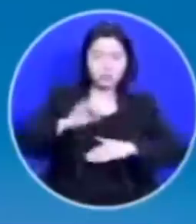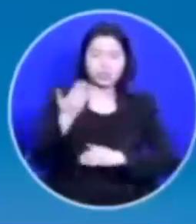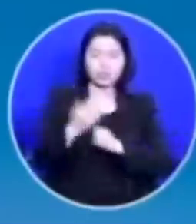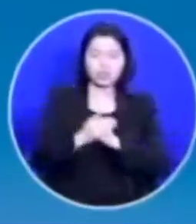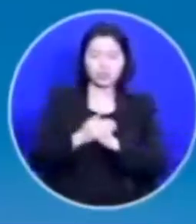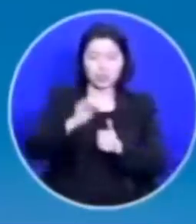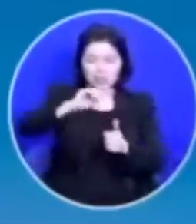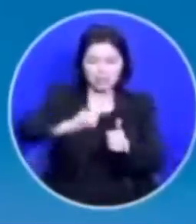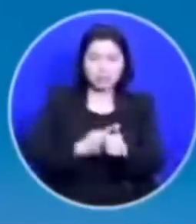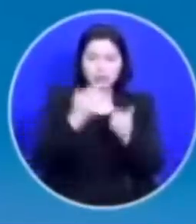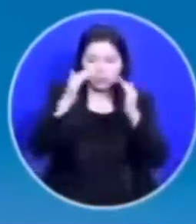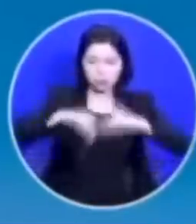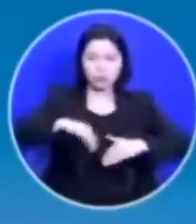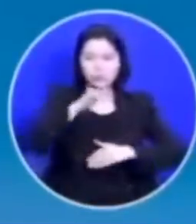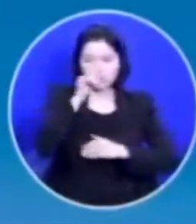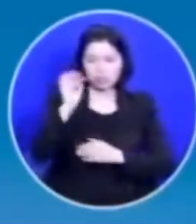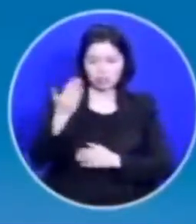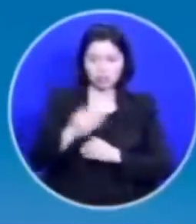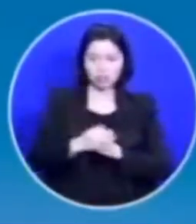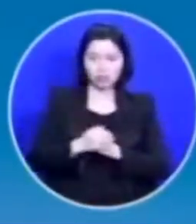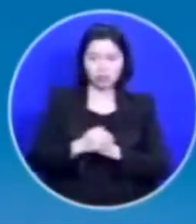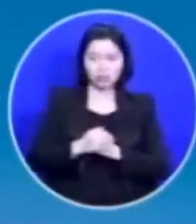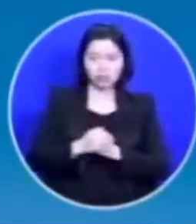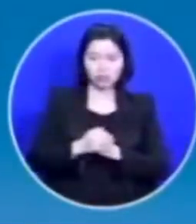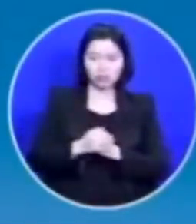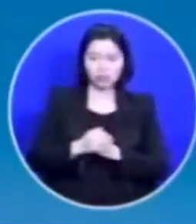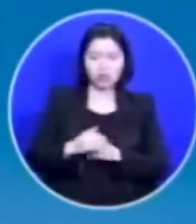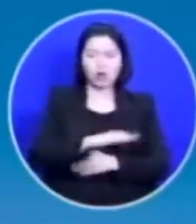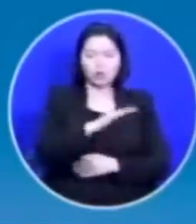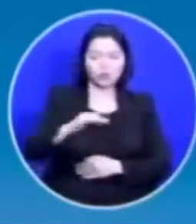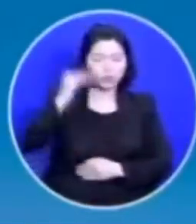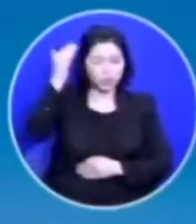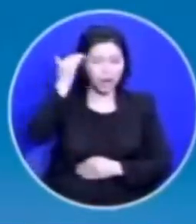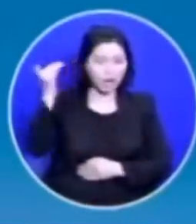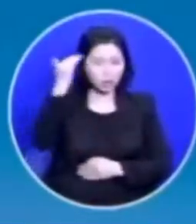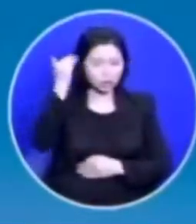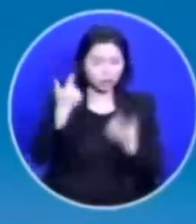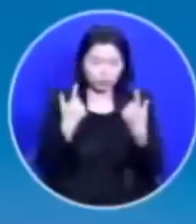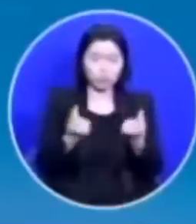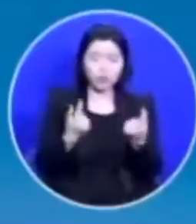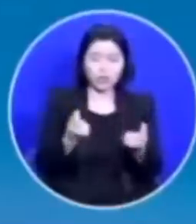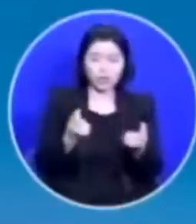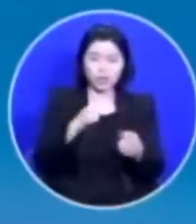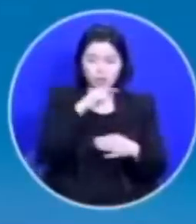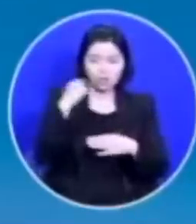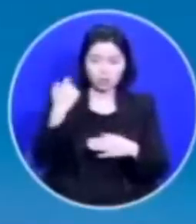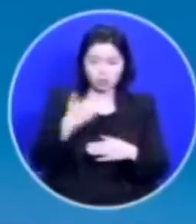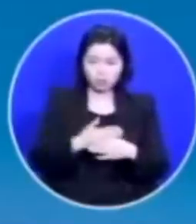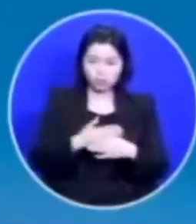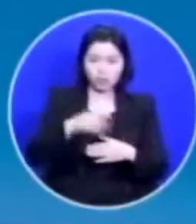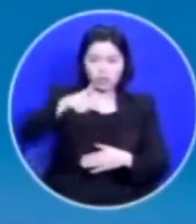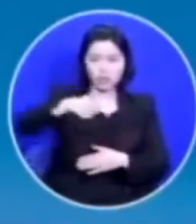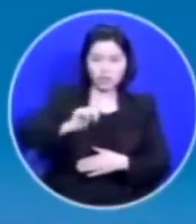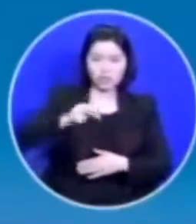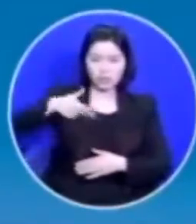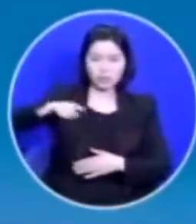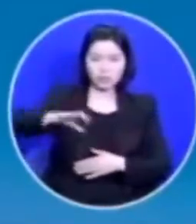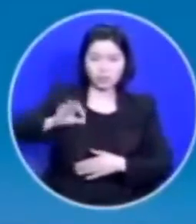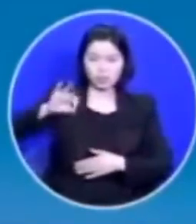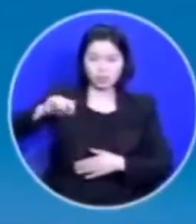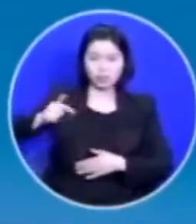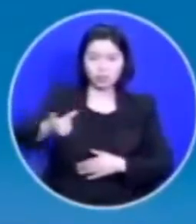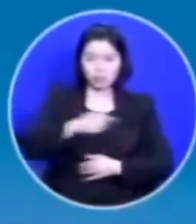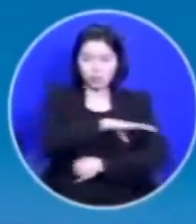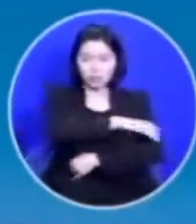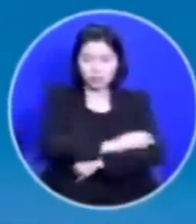스스로 무너진 겁니다 우리나라 똑같습니다 북한에 있는 김정은 정권은 다실 두려워